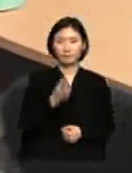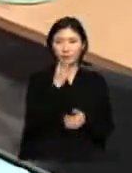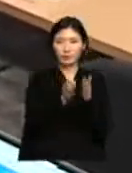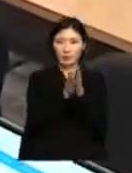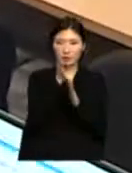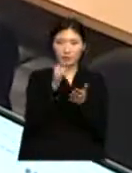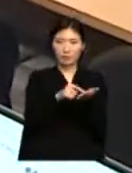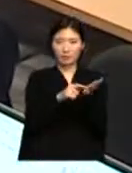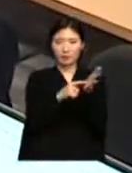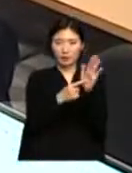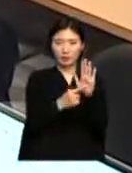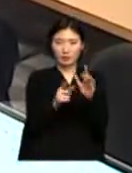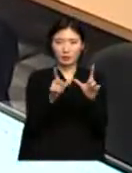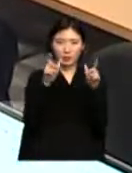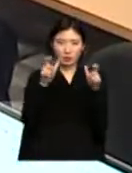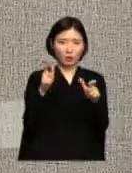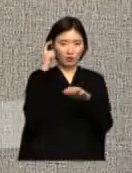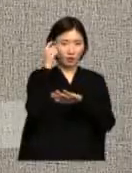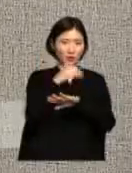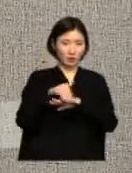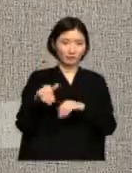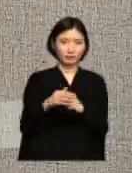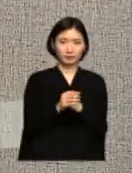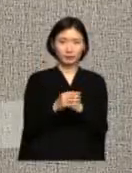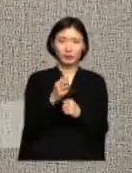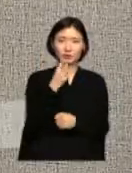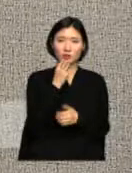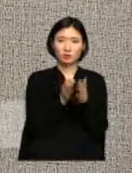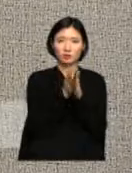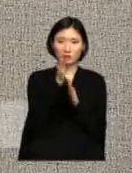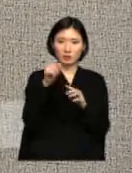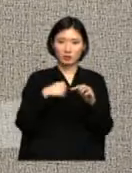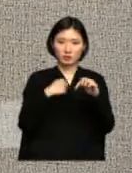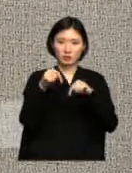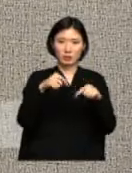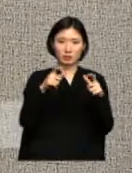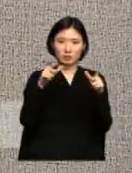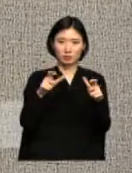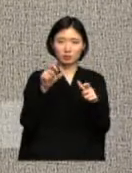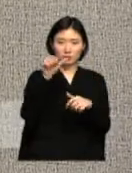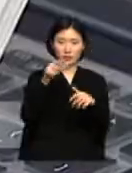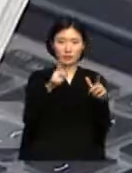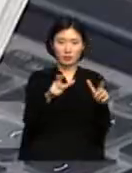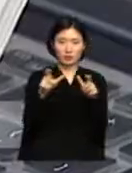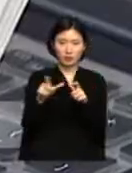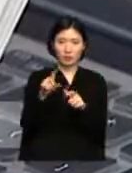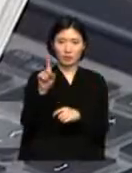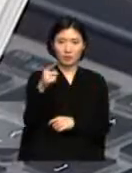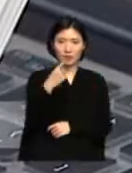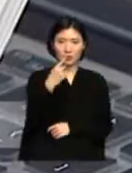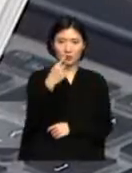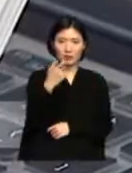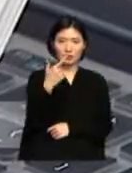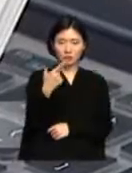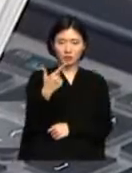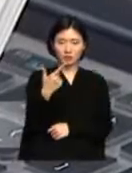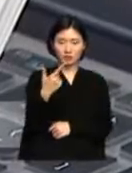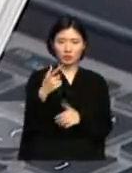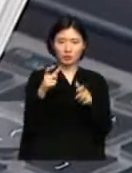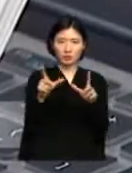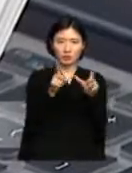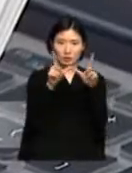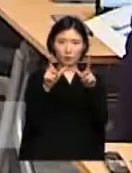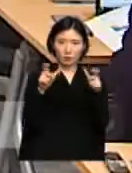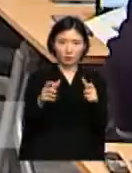서울시가 발표한 서울 생활권 계획입니다. 서울시 자치구를 모두 5개 권역, 116개 지역 생활권으로